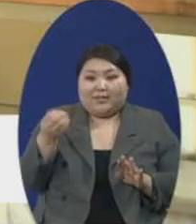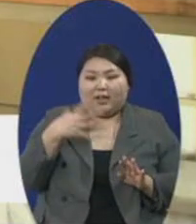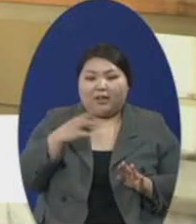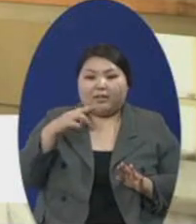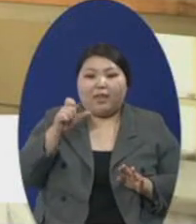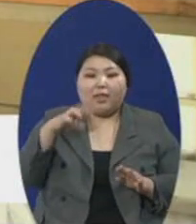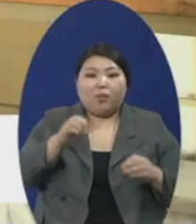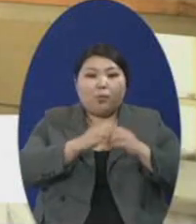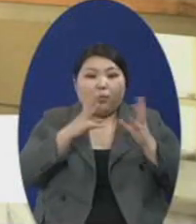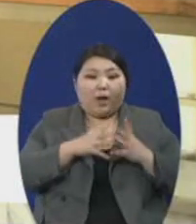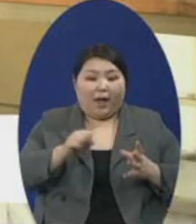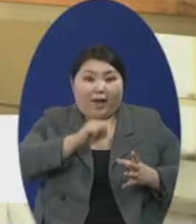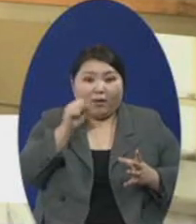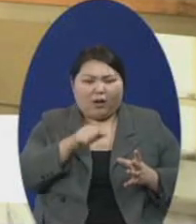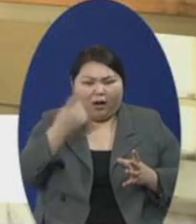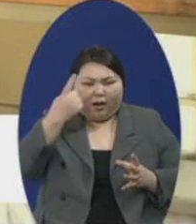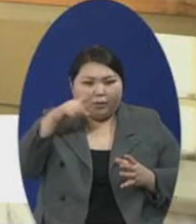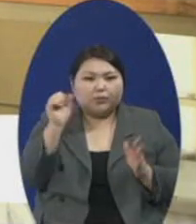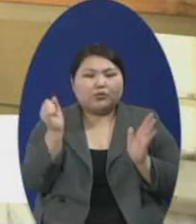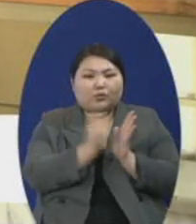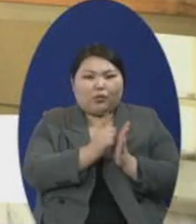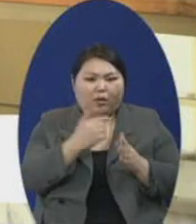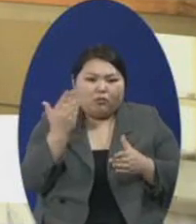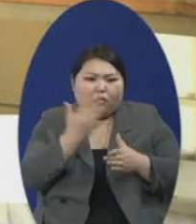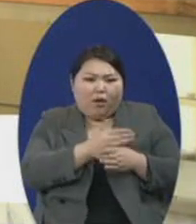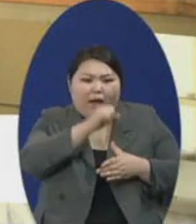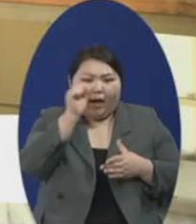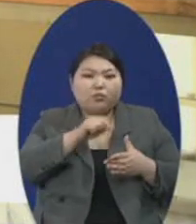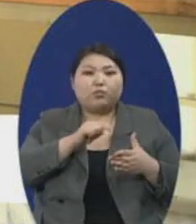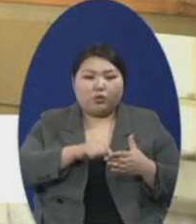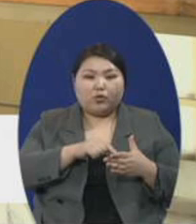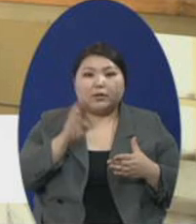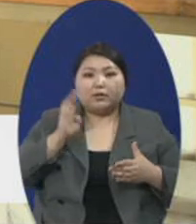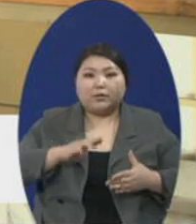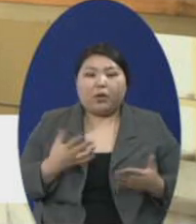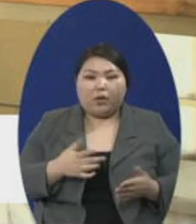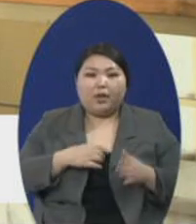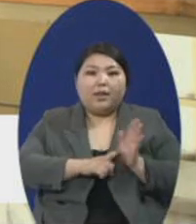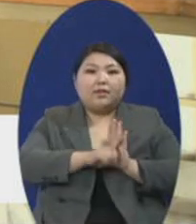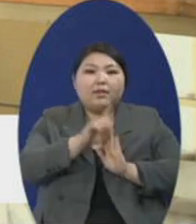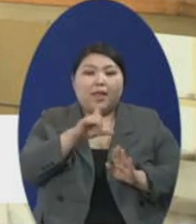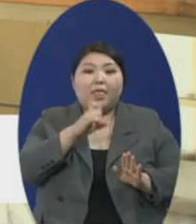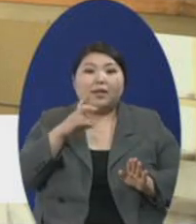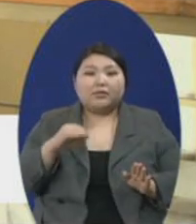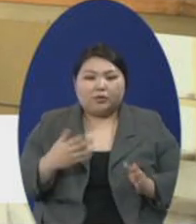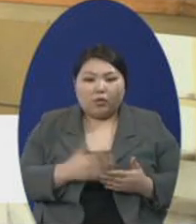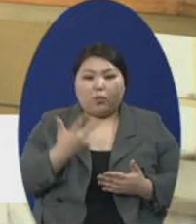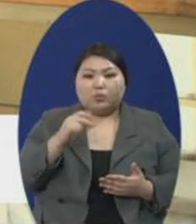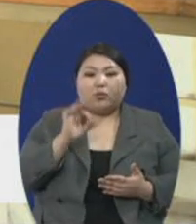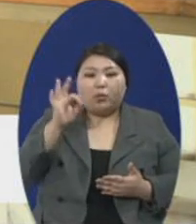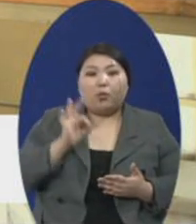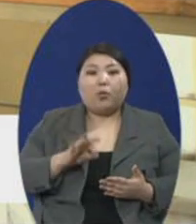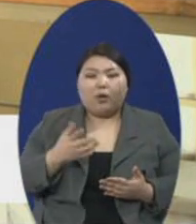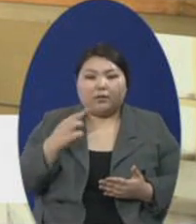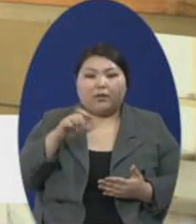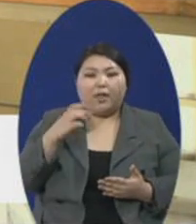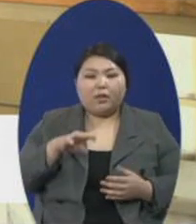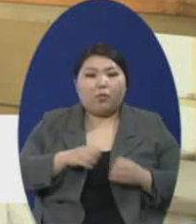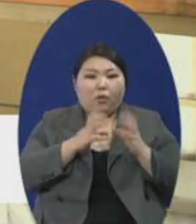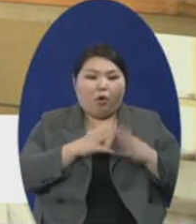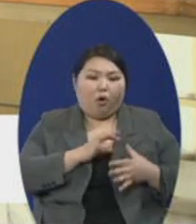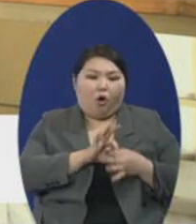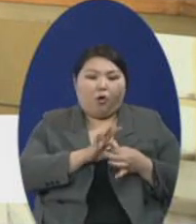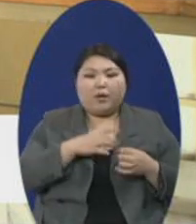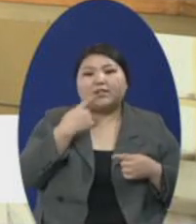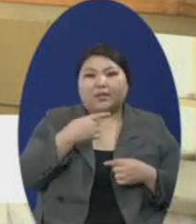үтцгийн асуудал бол хамгийн чухал тулгамдсан асуудал. Тийм ч учраас эхний ээлжинд 30% гэдэг нь бид бүтцтэйгээ холбож ярьж